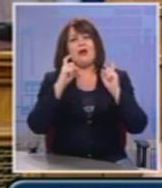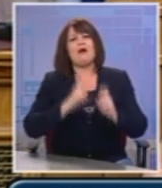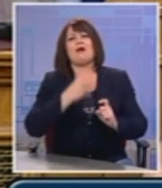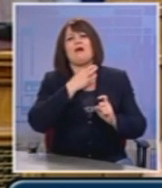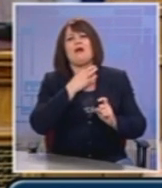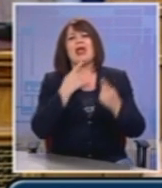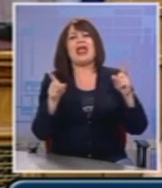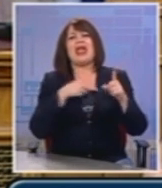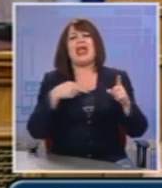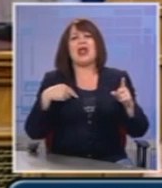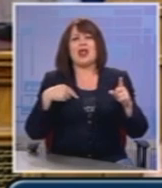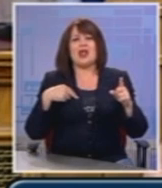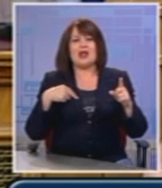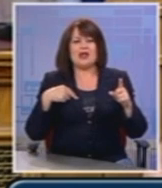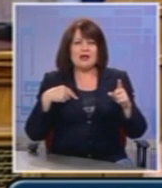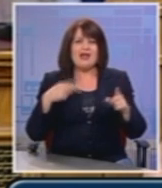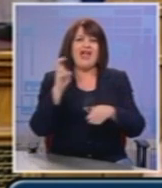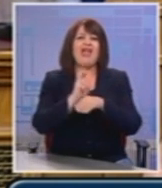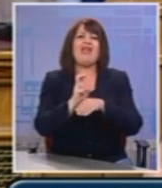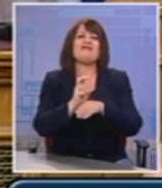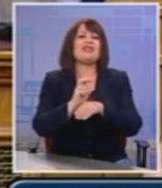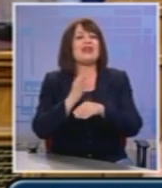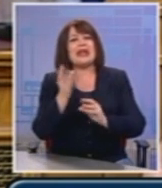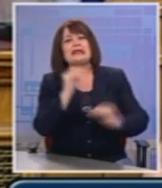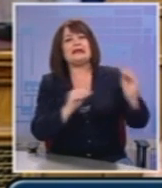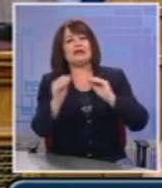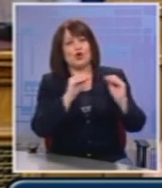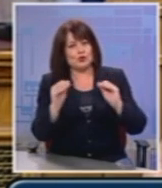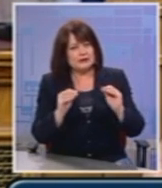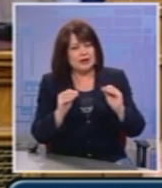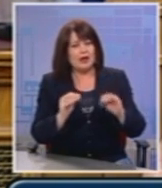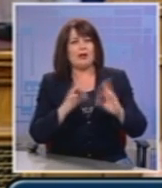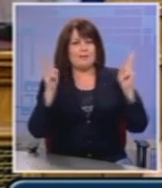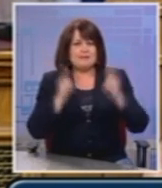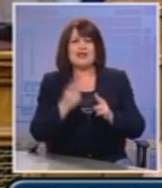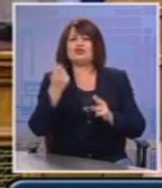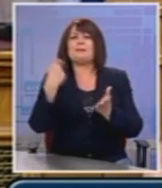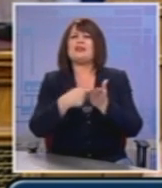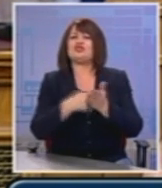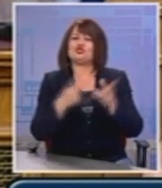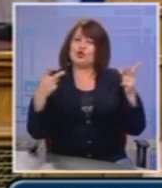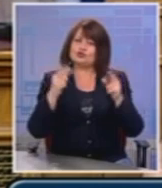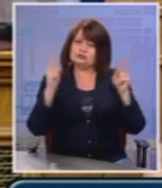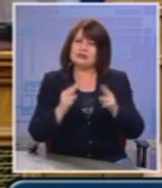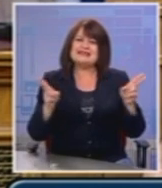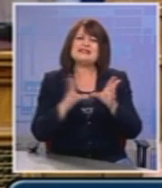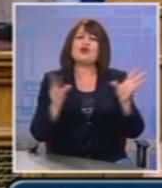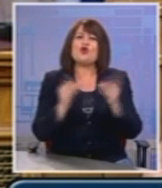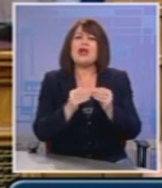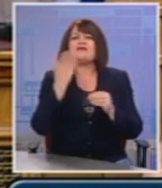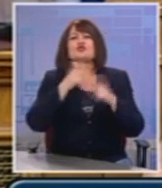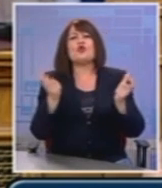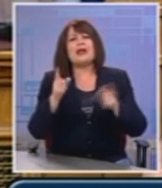εκπαιδευτικών σε καθεστώς αργαστήρι ή κινητικότητας μειώσεις αποδοχών συγχωνεύσεις και κλείσιμο